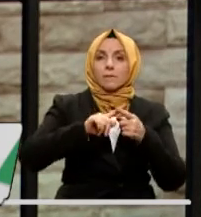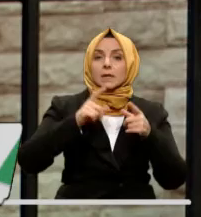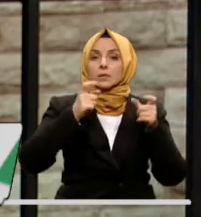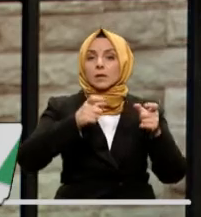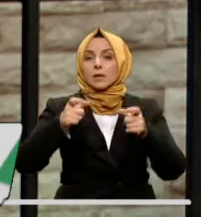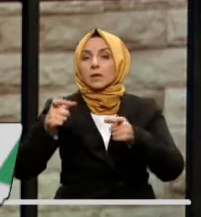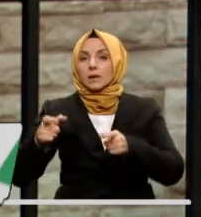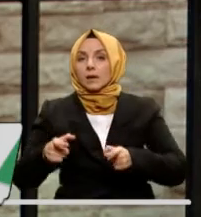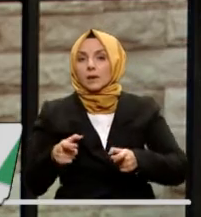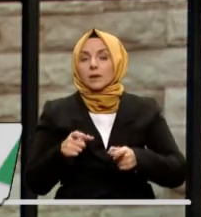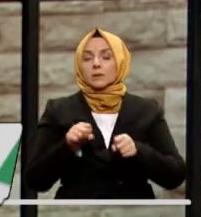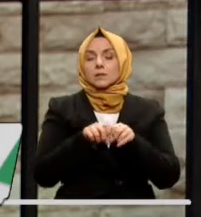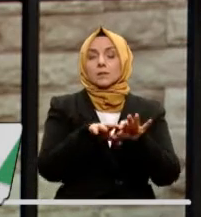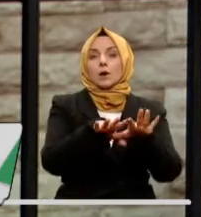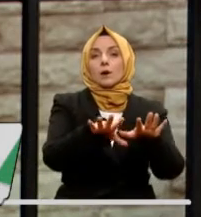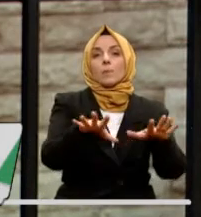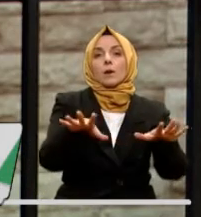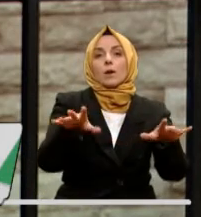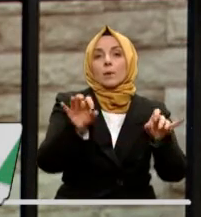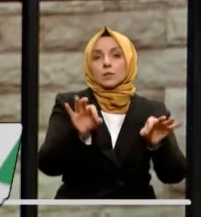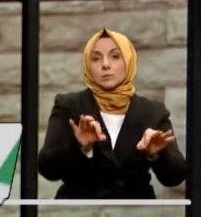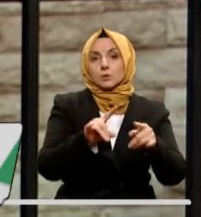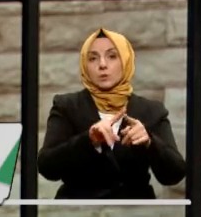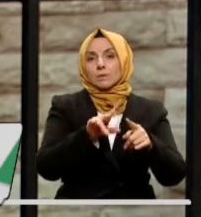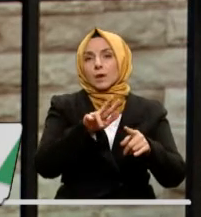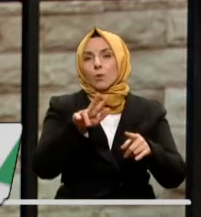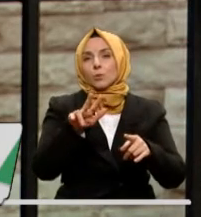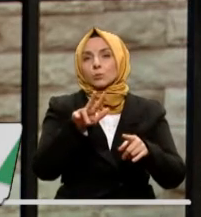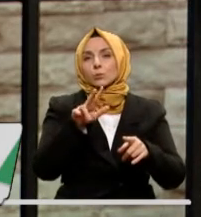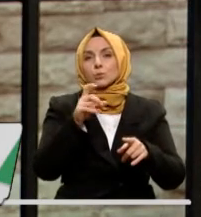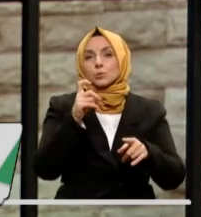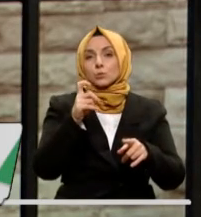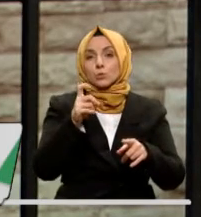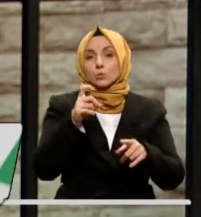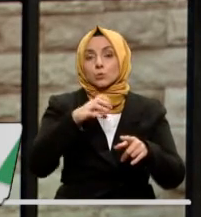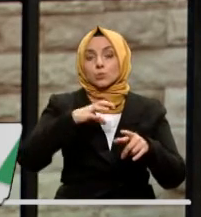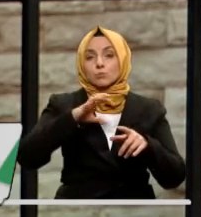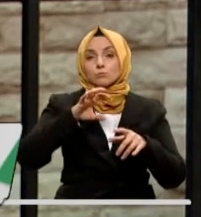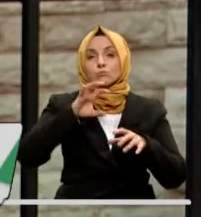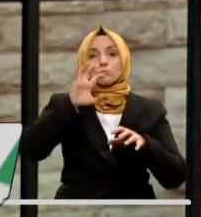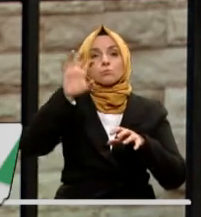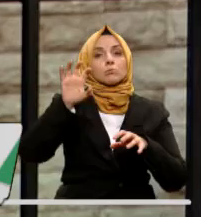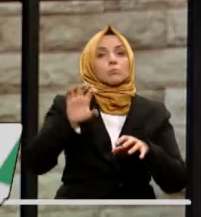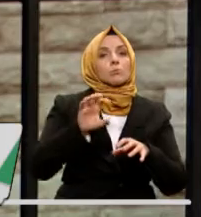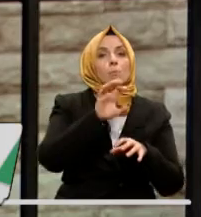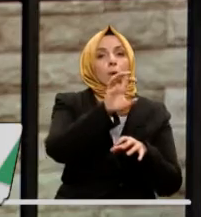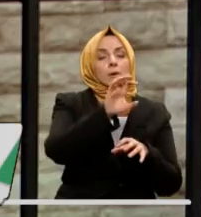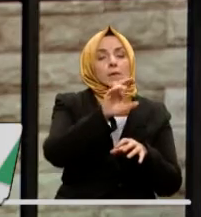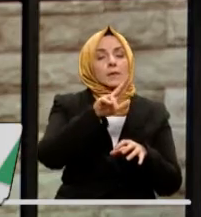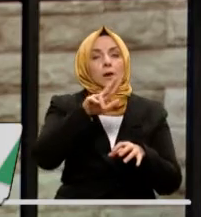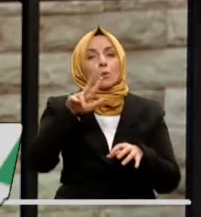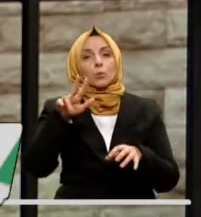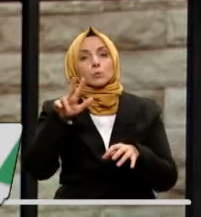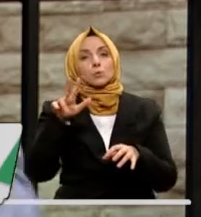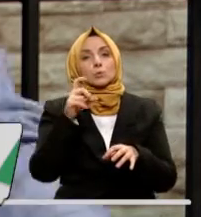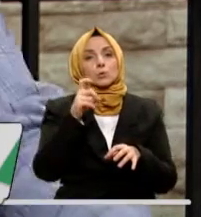geldiğimizde 39 bölgede sadece Türkiye'de farklı bölgeleri içeren 39 farklı takvim